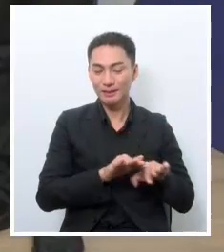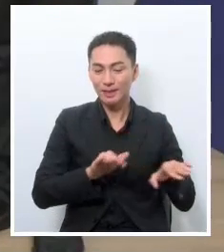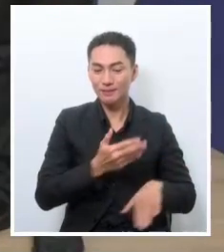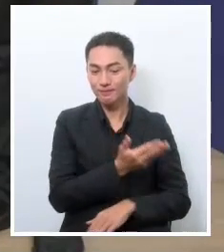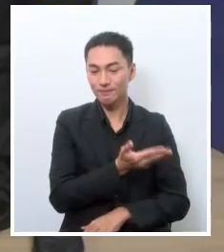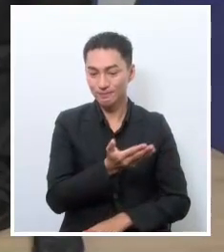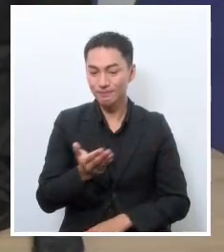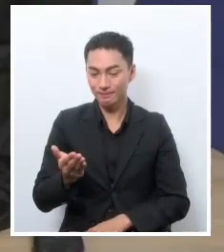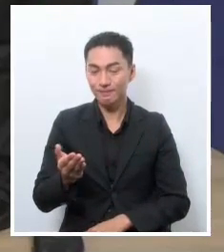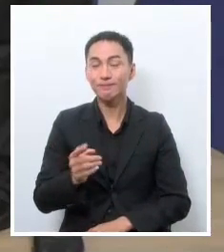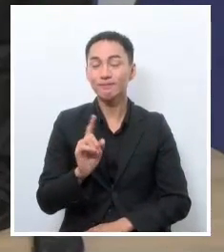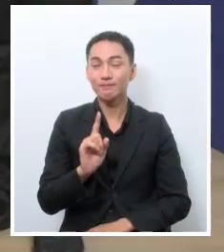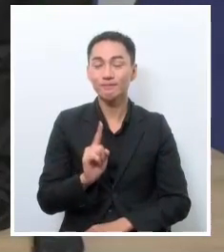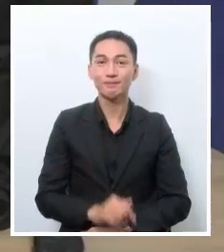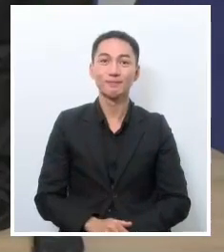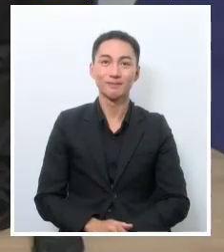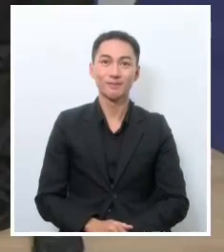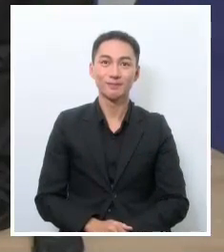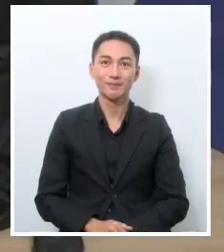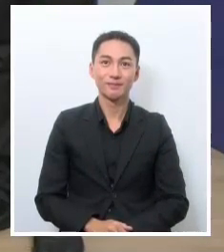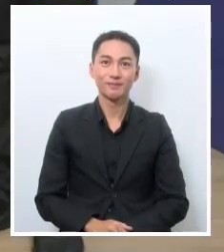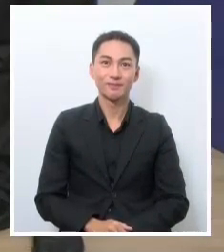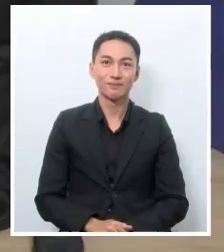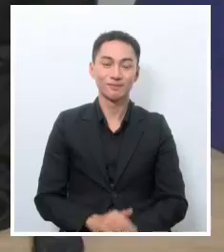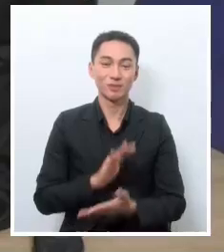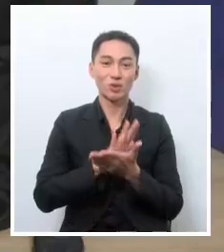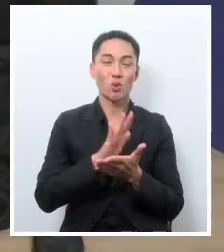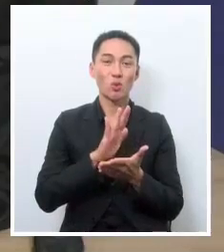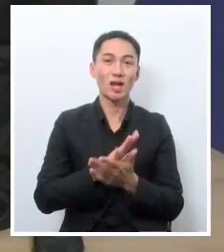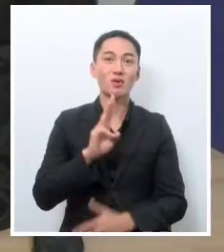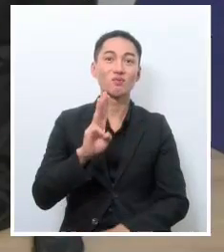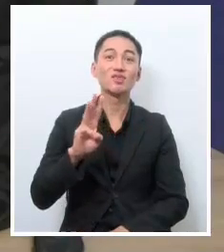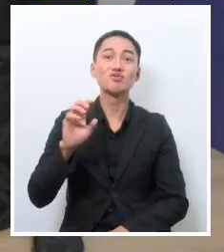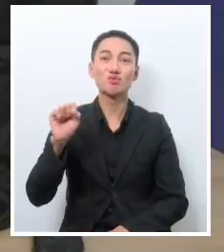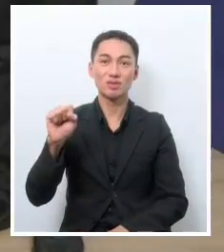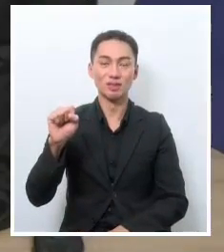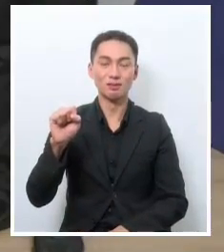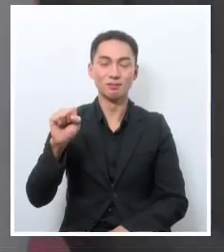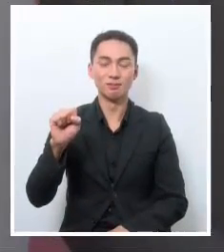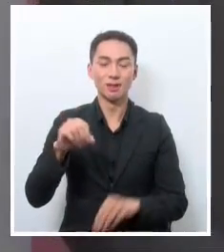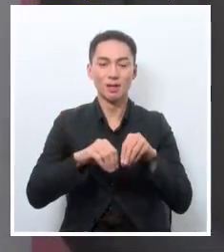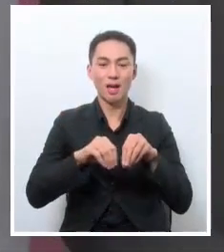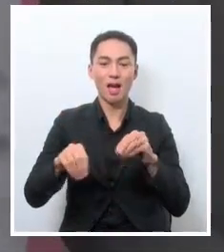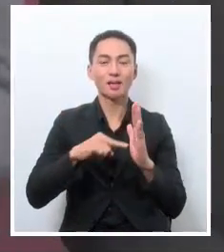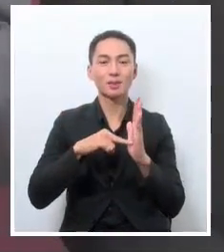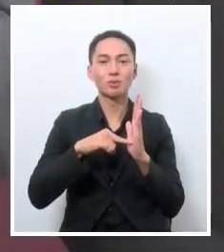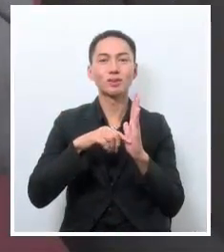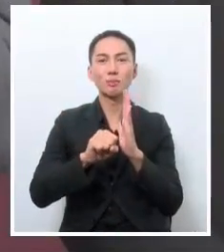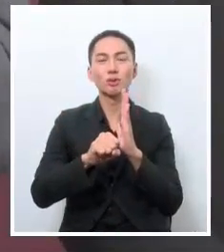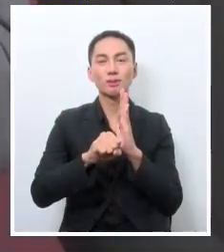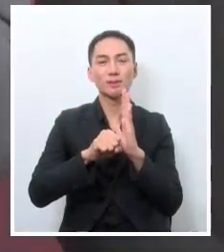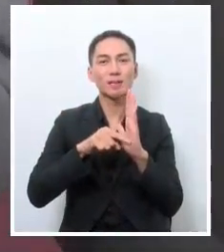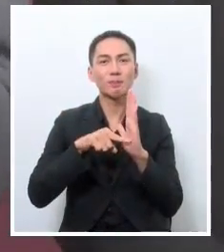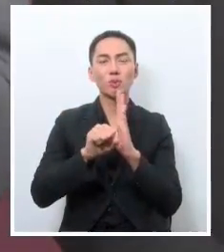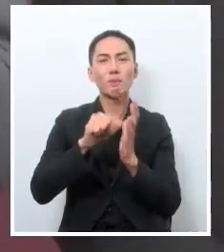เลือกเป็นนักแสดงขนในครั้งนี้ครับครับครับครับสำหรับโรงเรียนวิสุทธิกษัตรีนะครับอยู่สพมสุปการก็ได้รับการสนับสนุนนะครับ